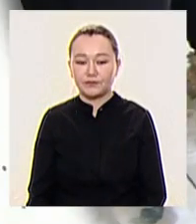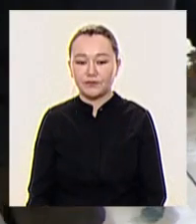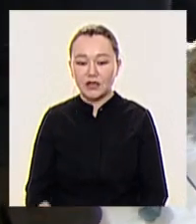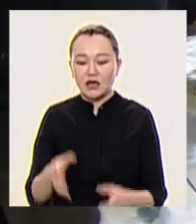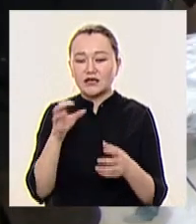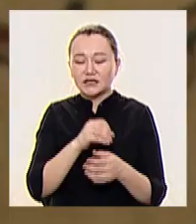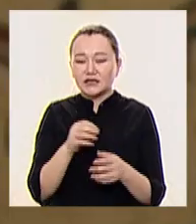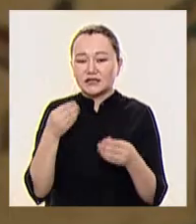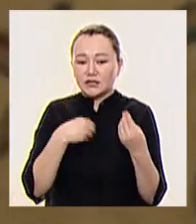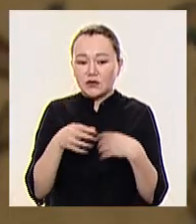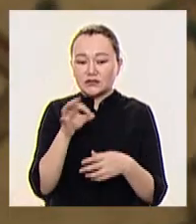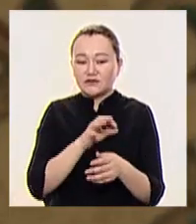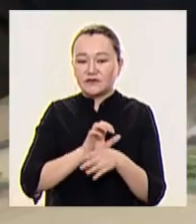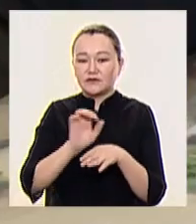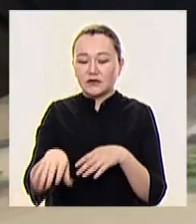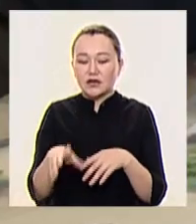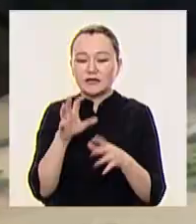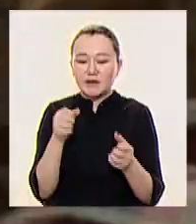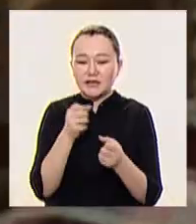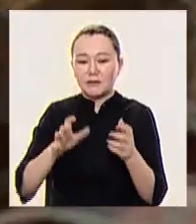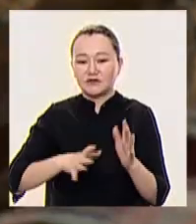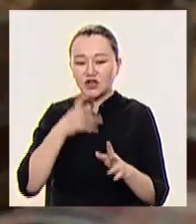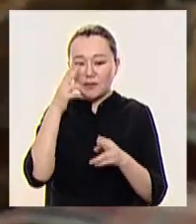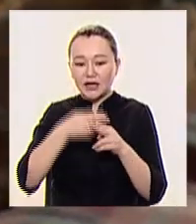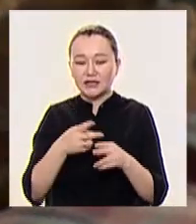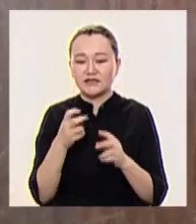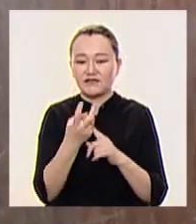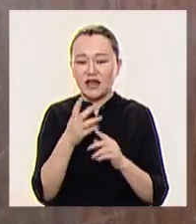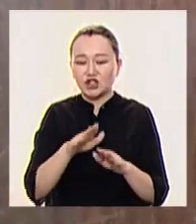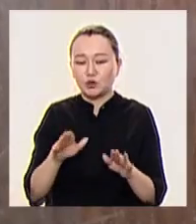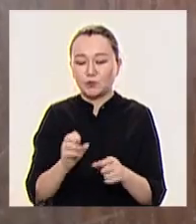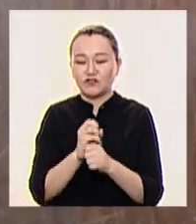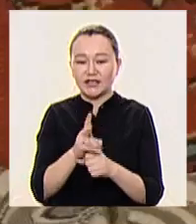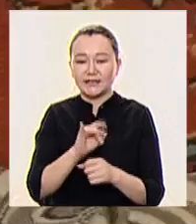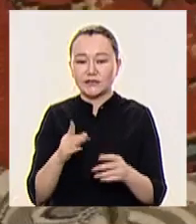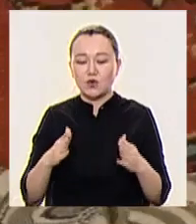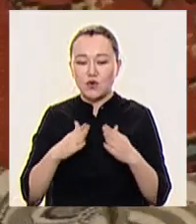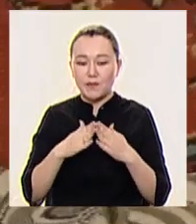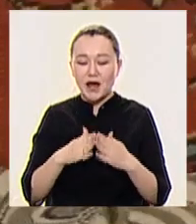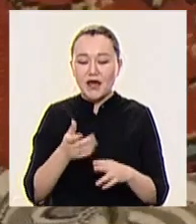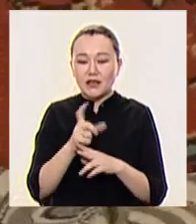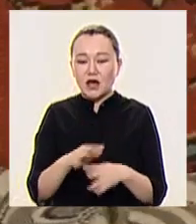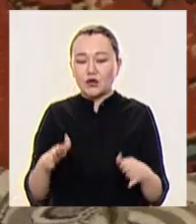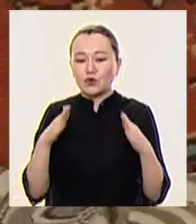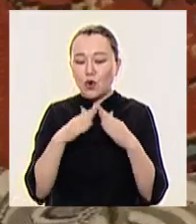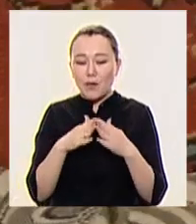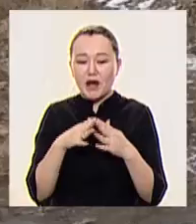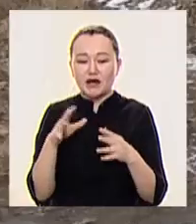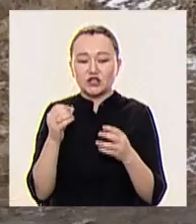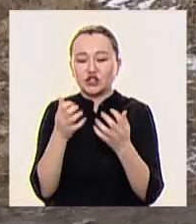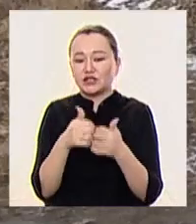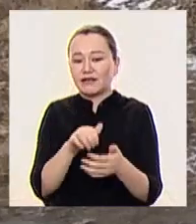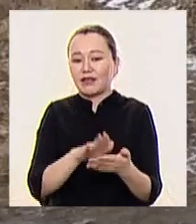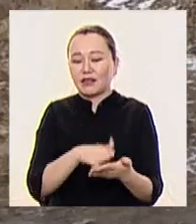С вещами на выход бывших спасателей, братьев Бибаджановых, с их 12 детьми выселяют из дома. Это здание ни у кого не числился.